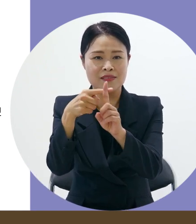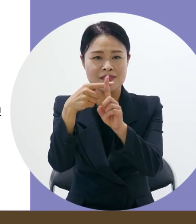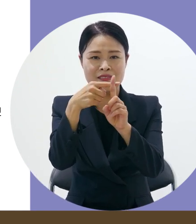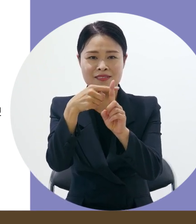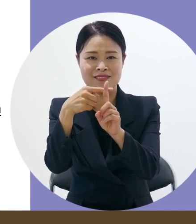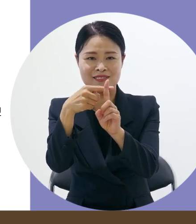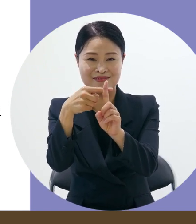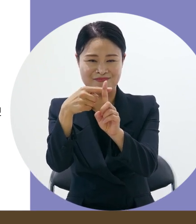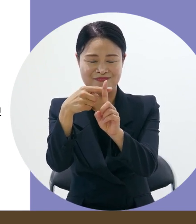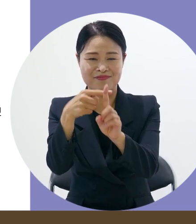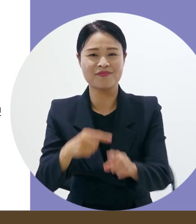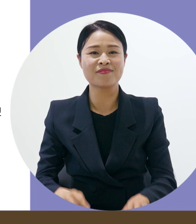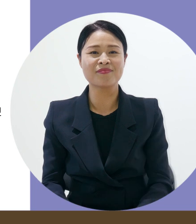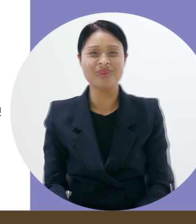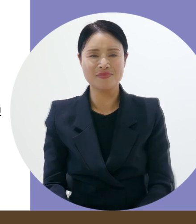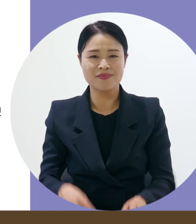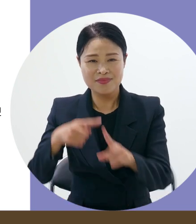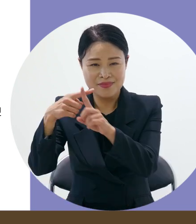주세요.